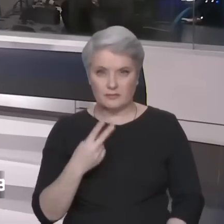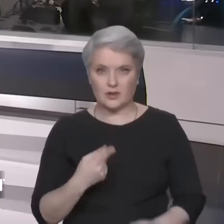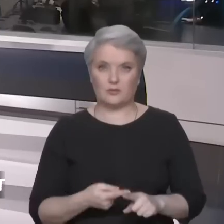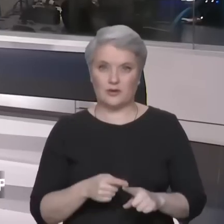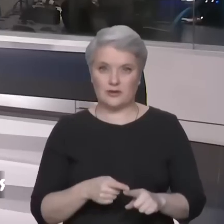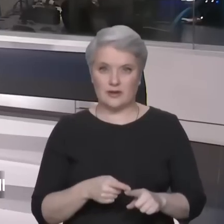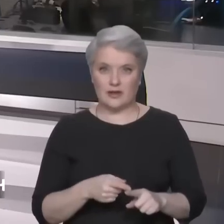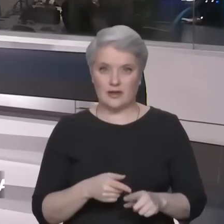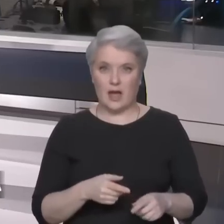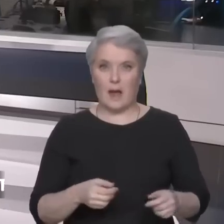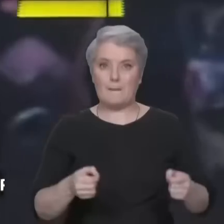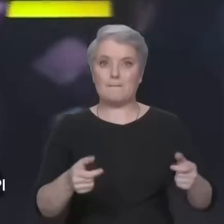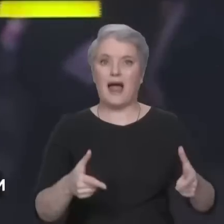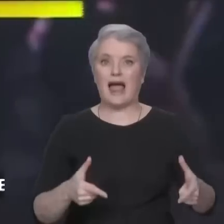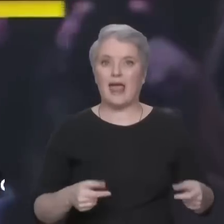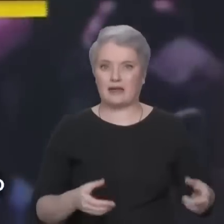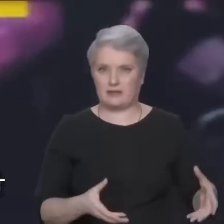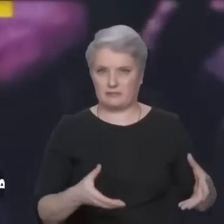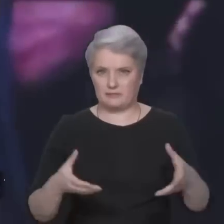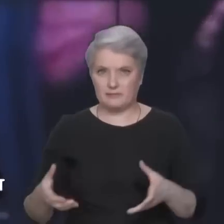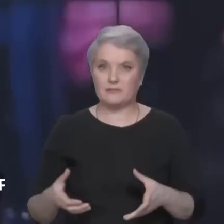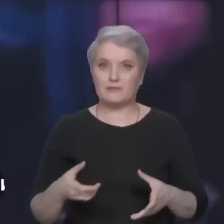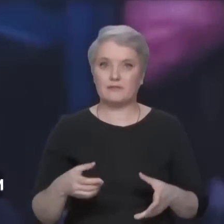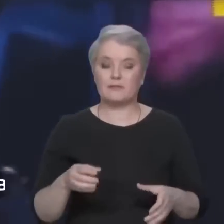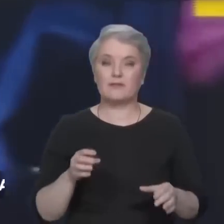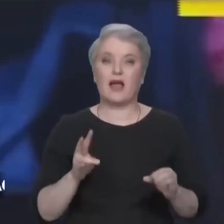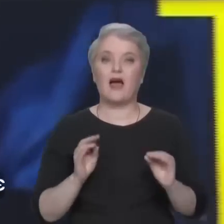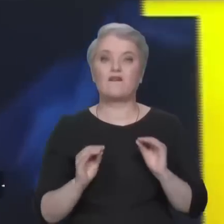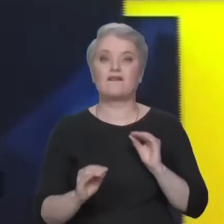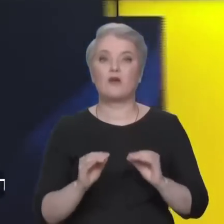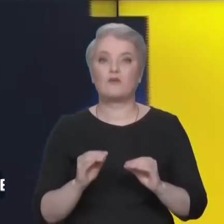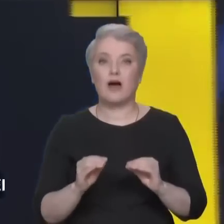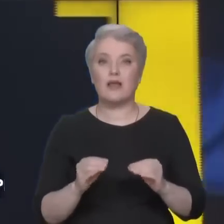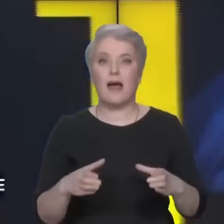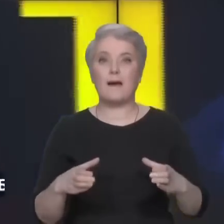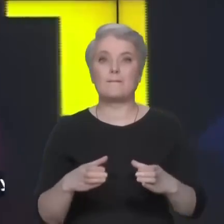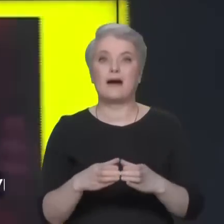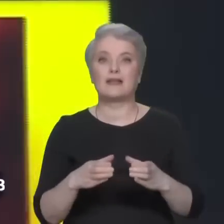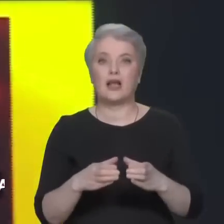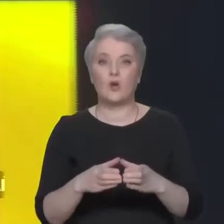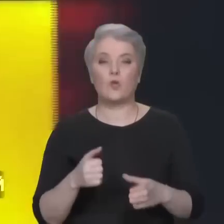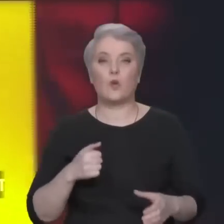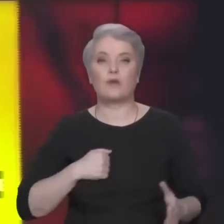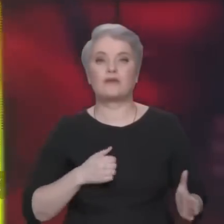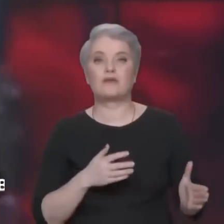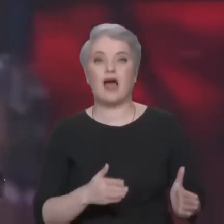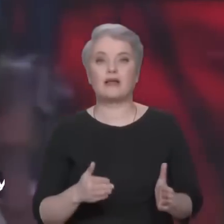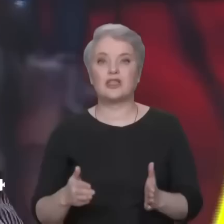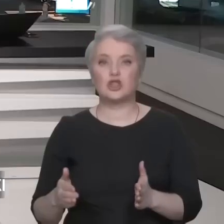пакети, які були спрямовані на формування в комплексі батальйонно-тактичної групи